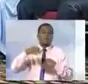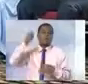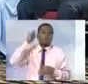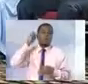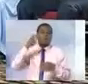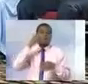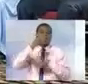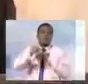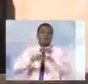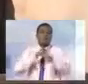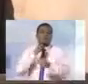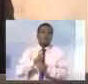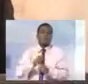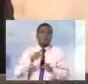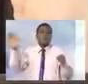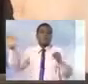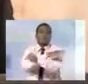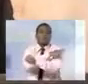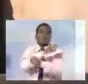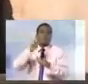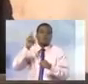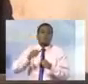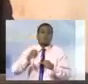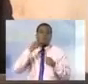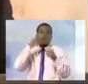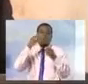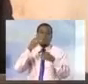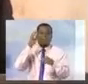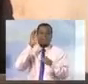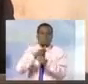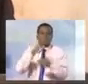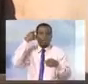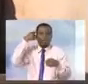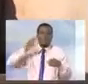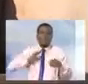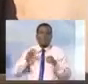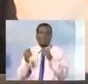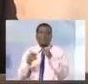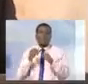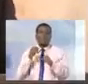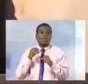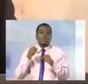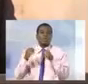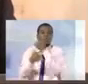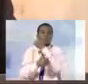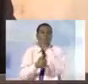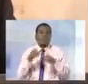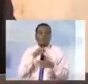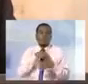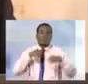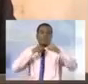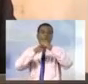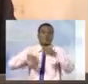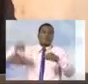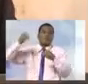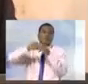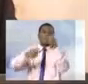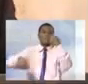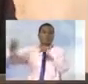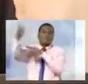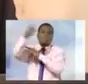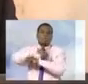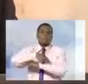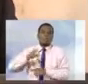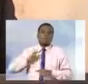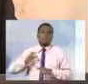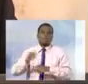une année pleine de promesses pour notre pays. La sécurité se renforce. Aujourd'hui,